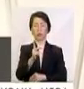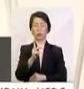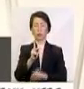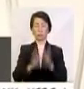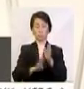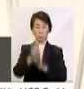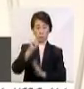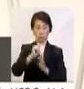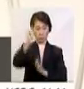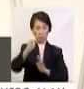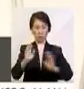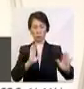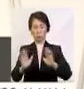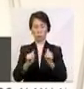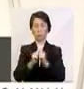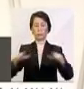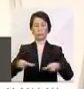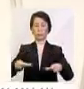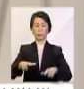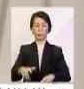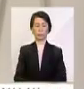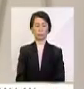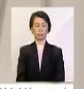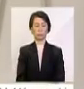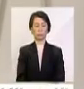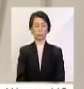prestasi tinggi, kawalan dan pelaksanaan.